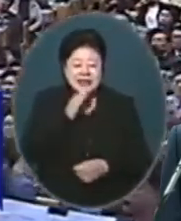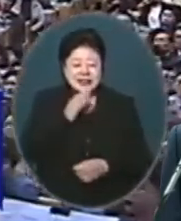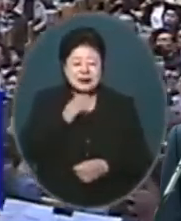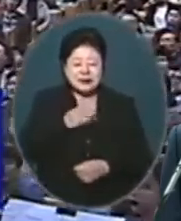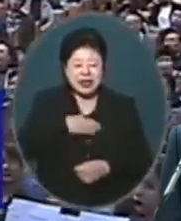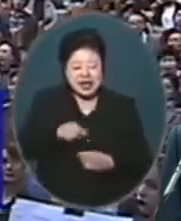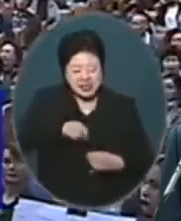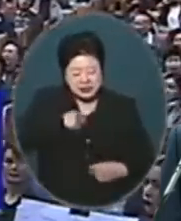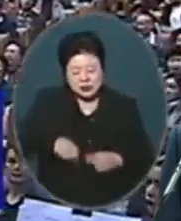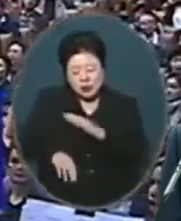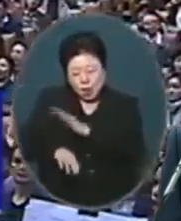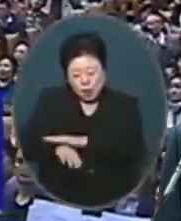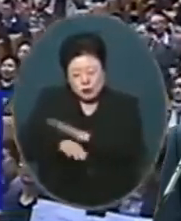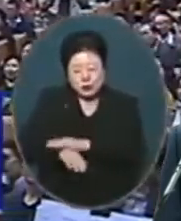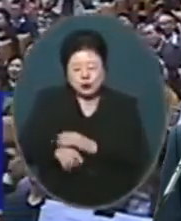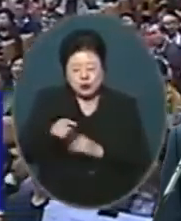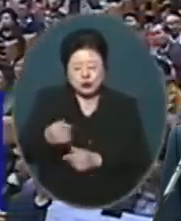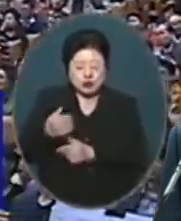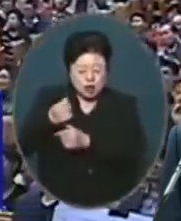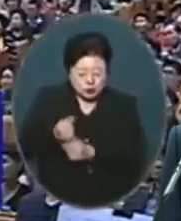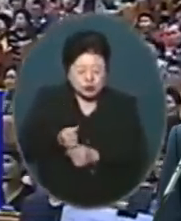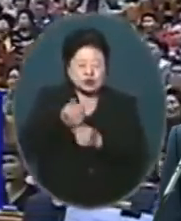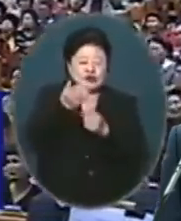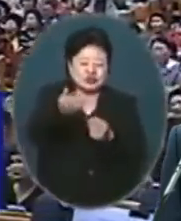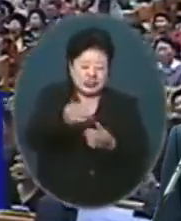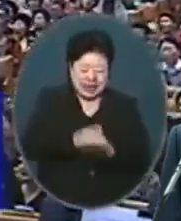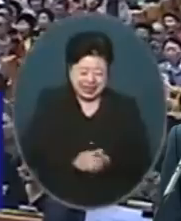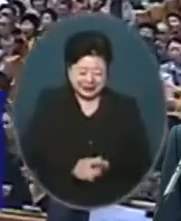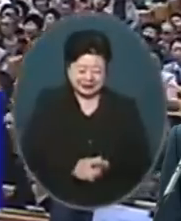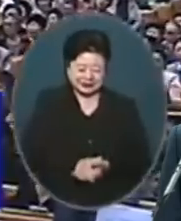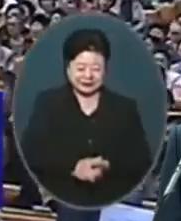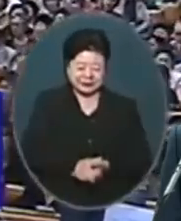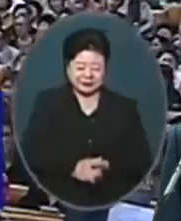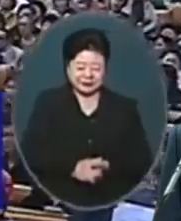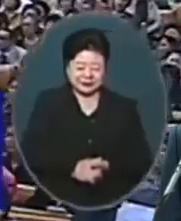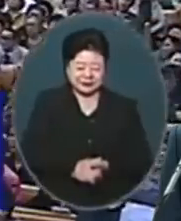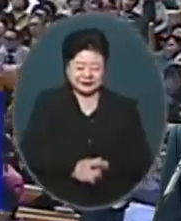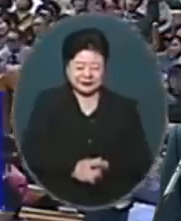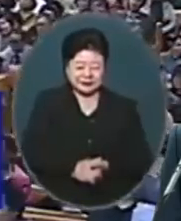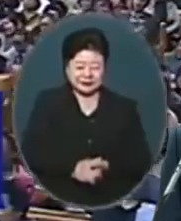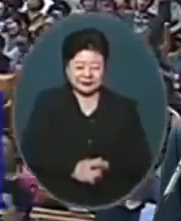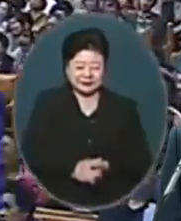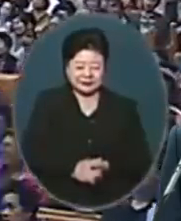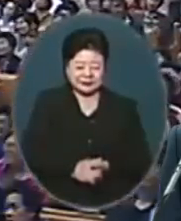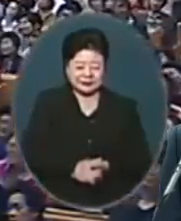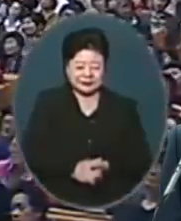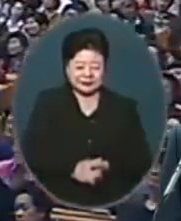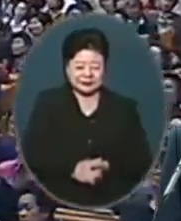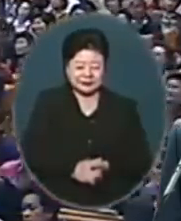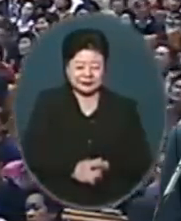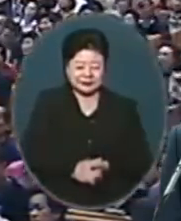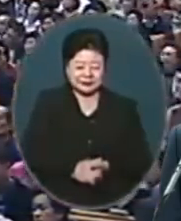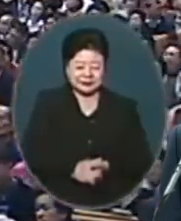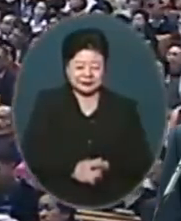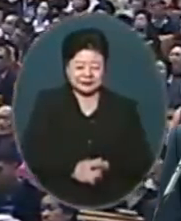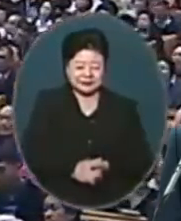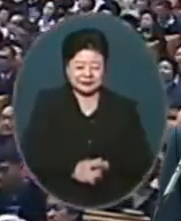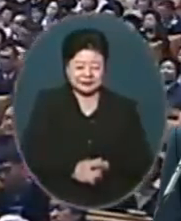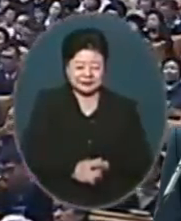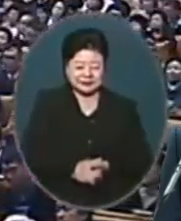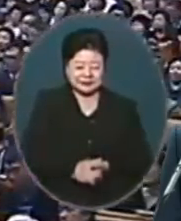놓아주리라. 참으로 나의 의로운 오른손으로 너를 붙들어라. 말씀하십니다.